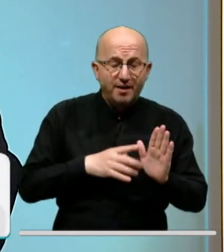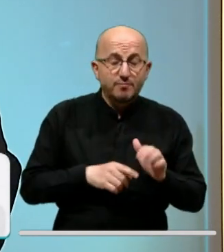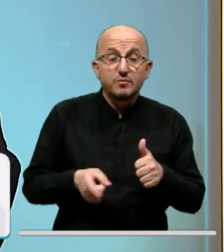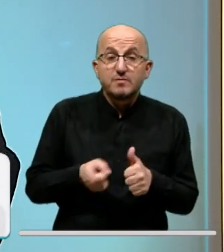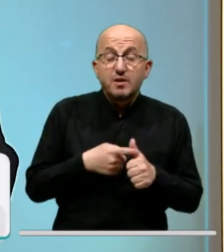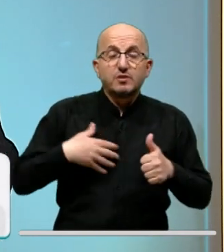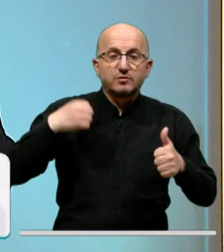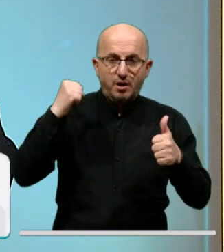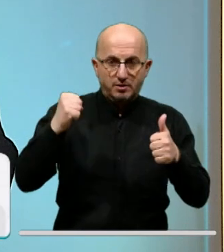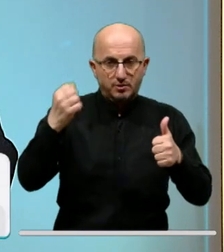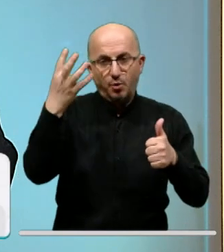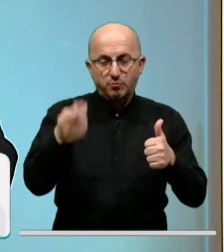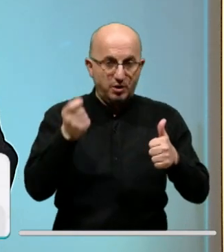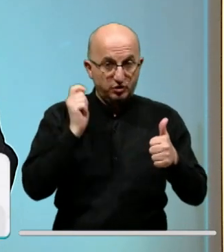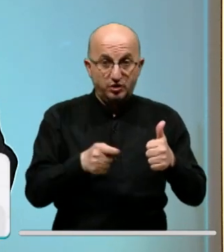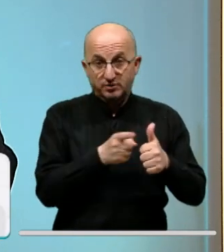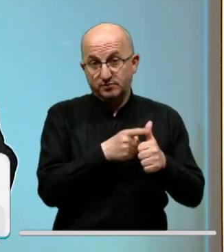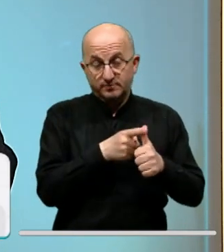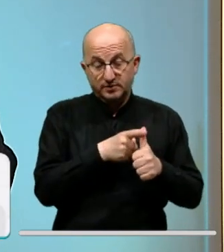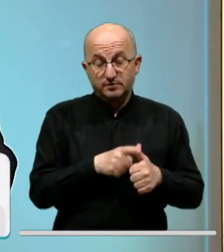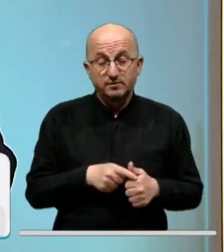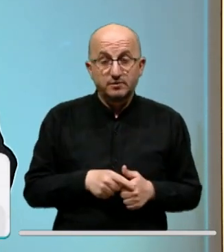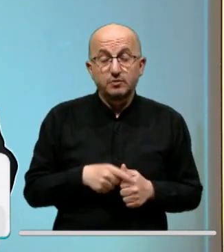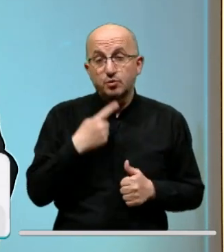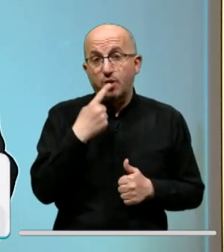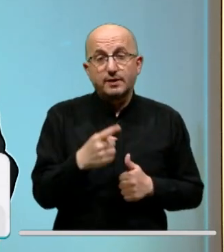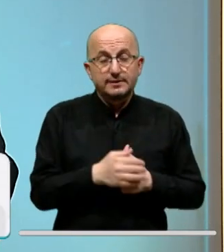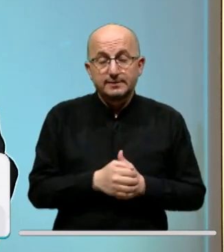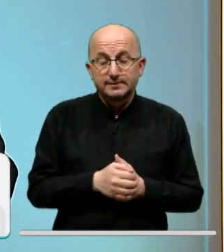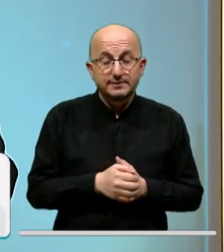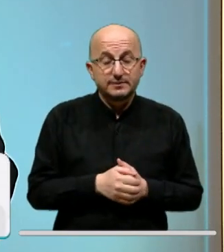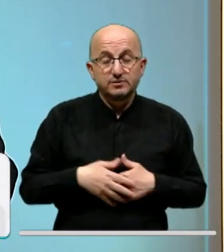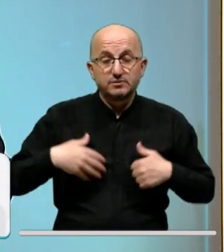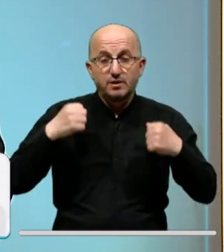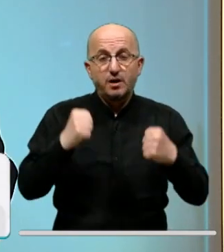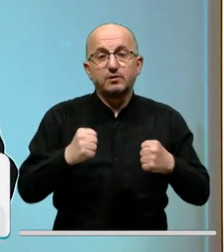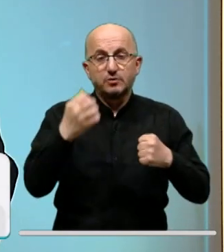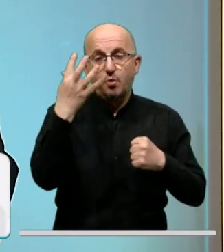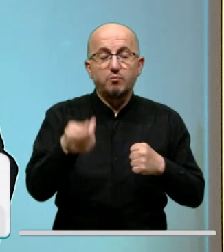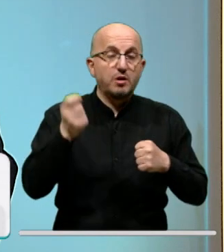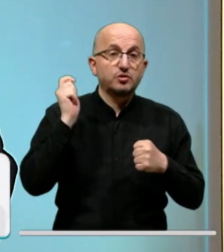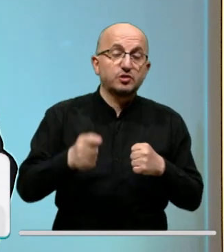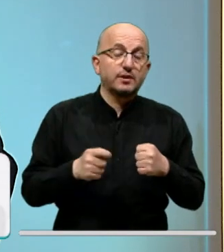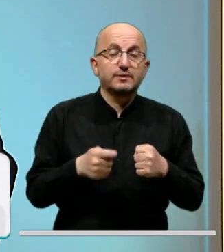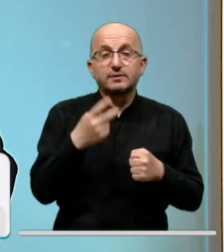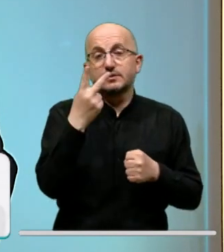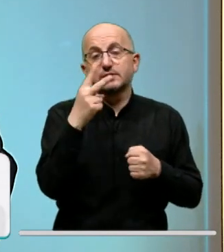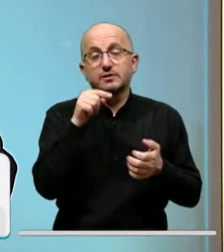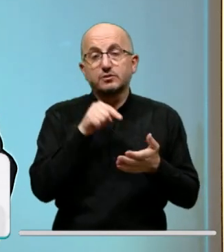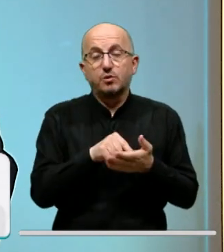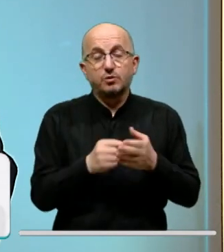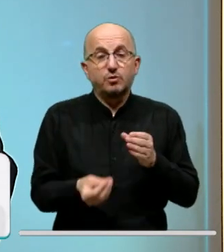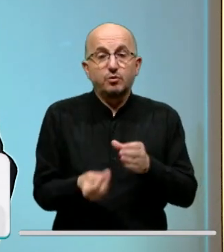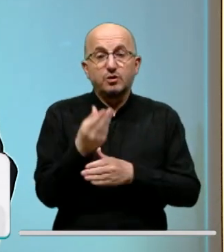başında Sağlıklı olma şartı eı söyledik Sağlıklı olma şartı da iki noktada